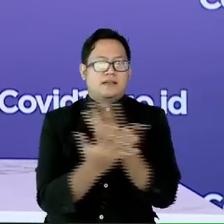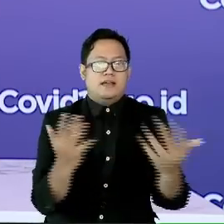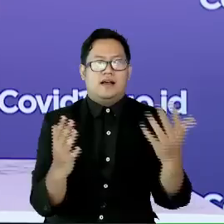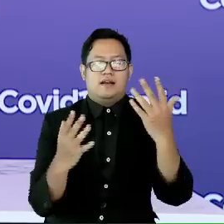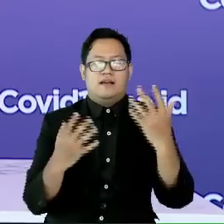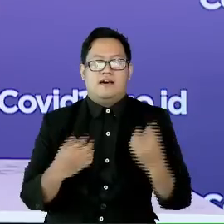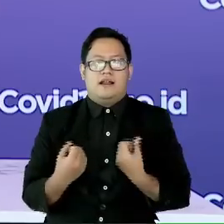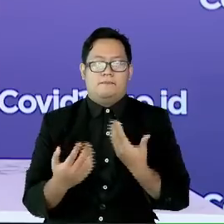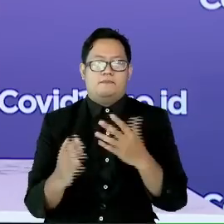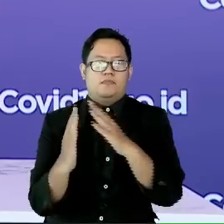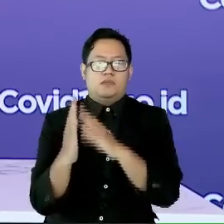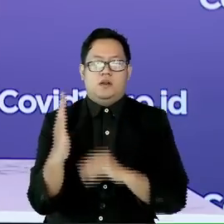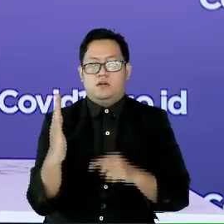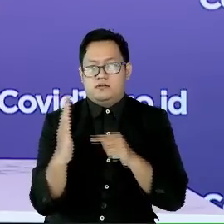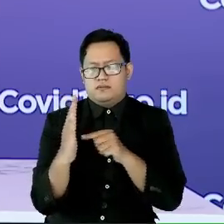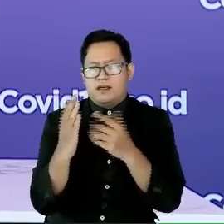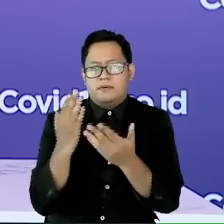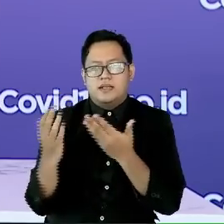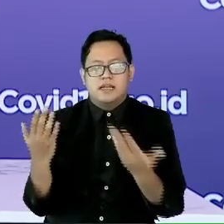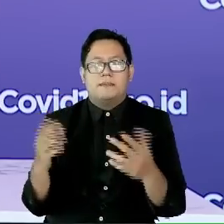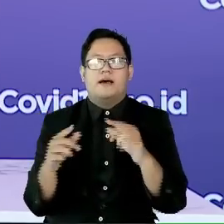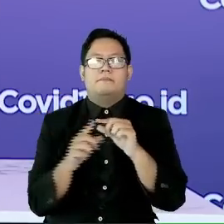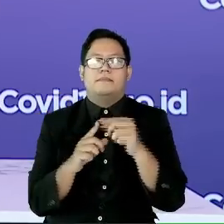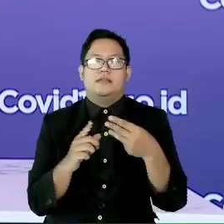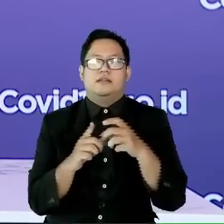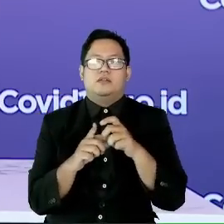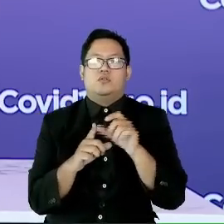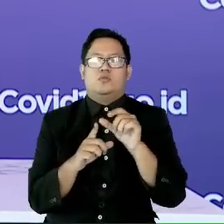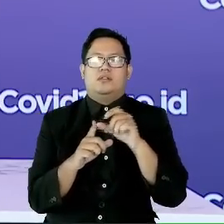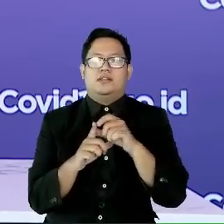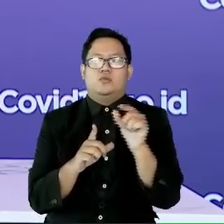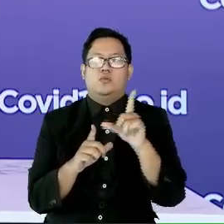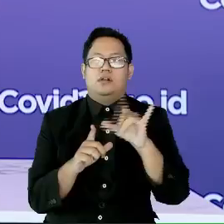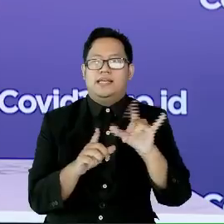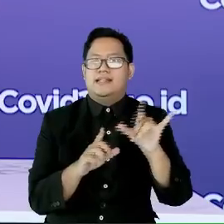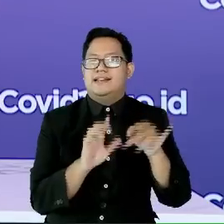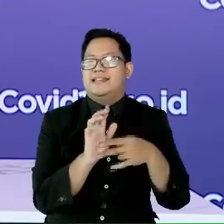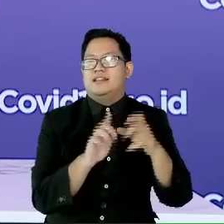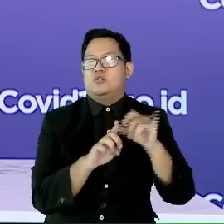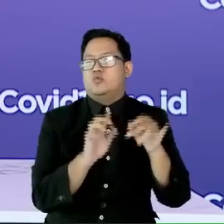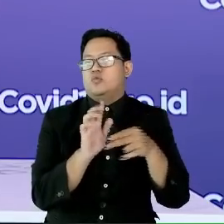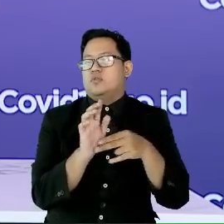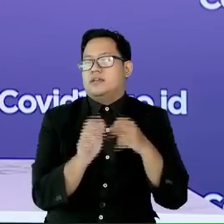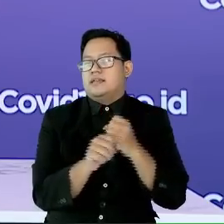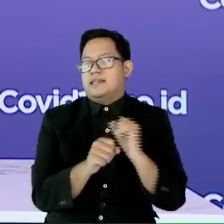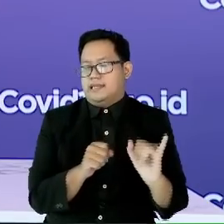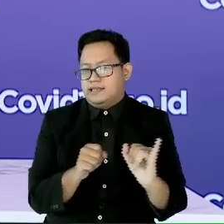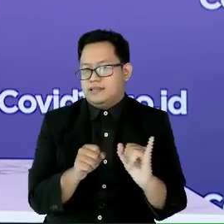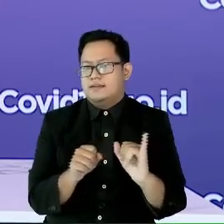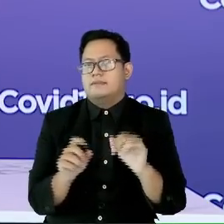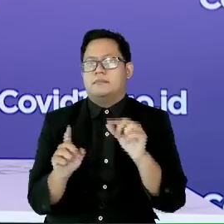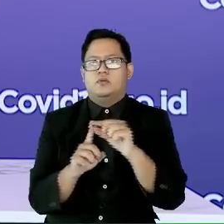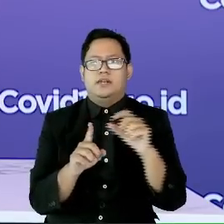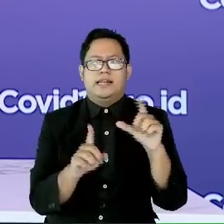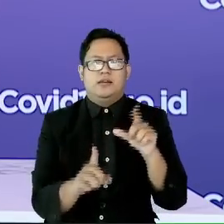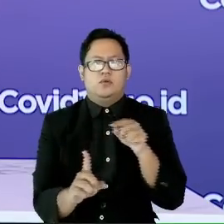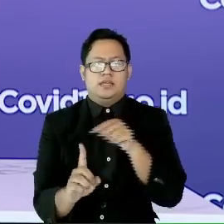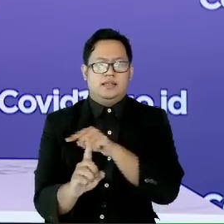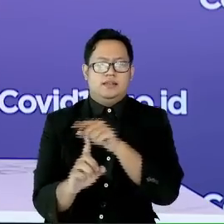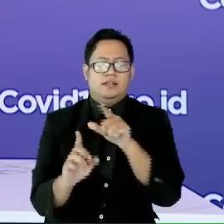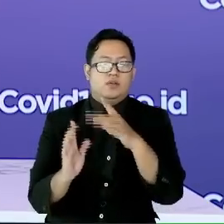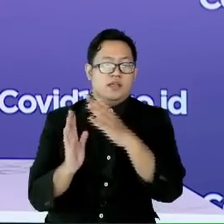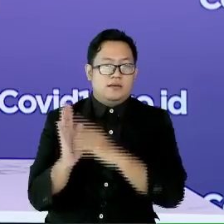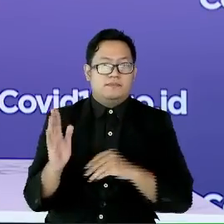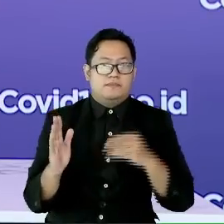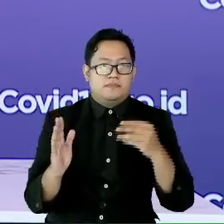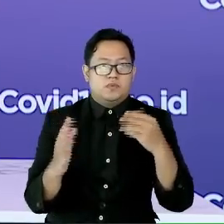Peduli Lindungi. Dengan menggunakan aplikasi Peduli Lindungi, maka masyarakat tidak lagi perlu mencetak